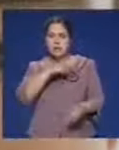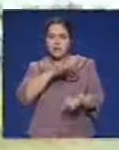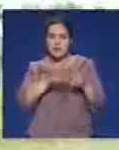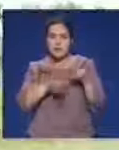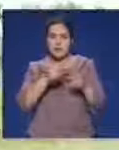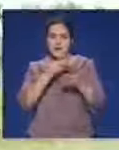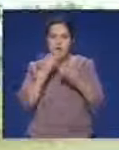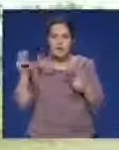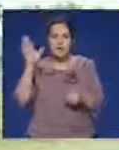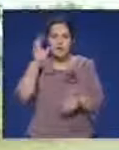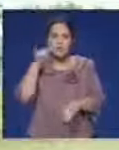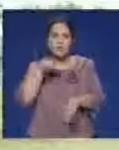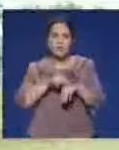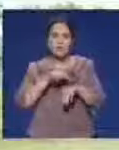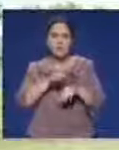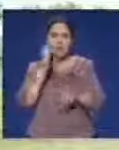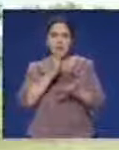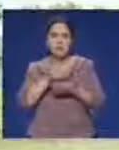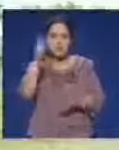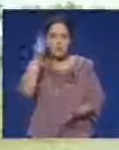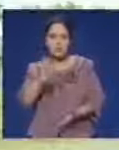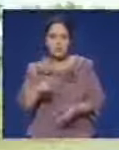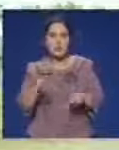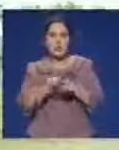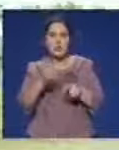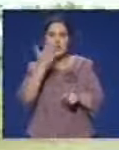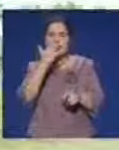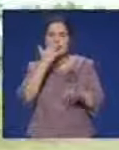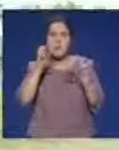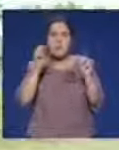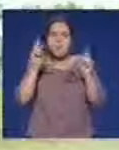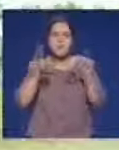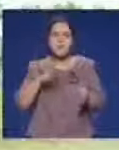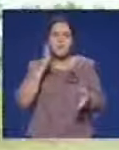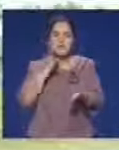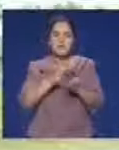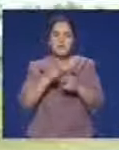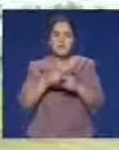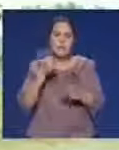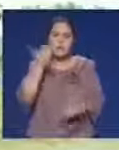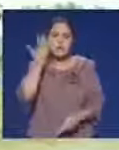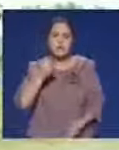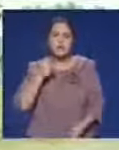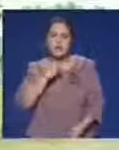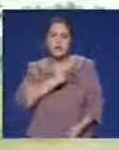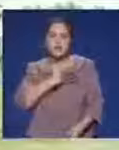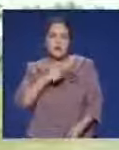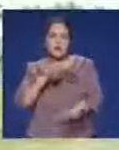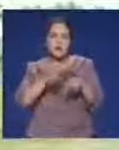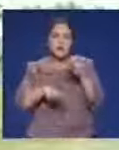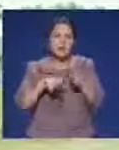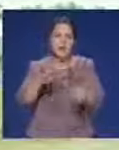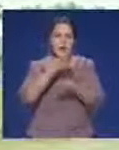уже чувствуют, потому что как бы с человека тоже выделяется запах свой специфический, когда он злой, настроение,